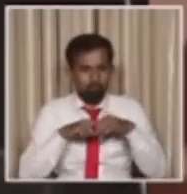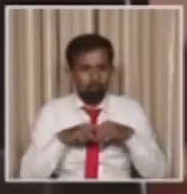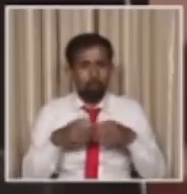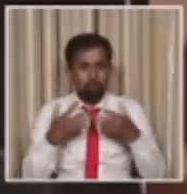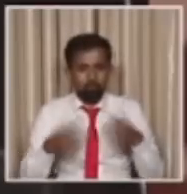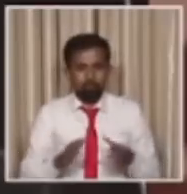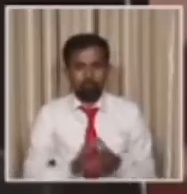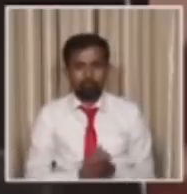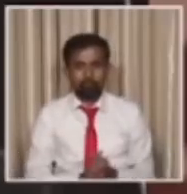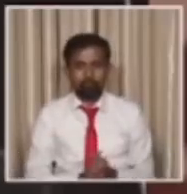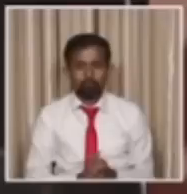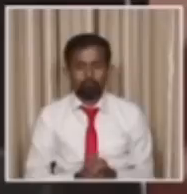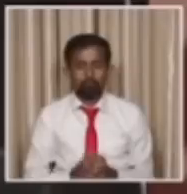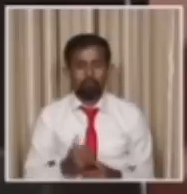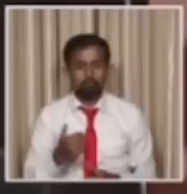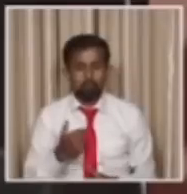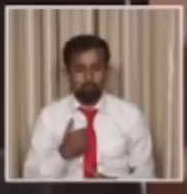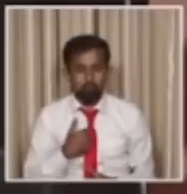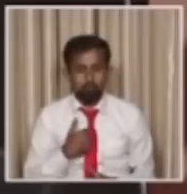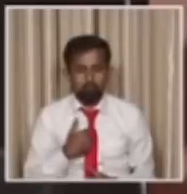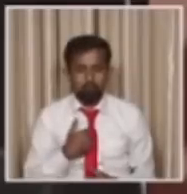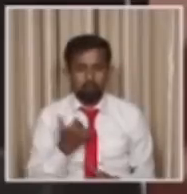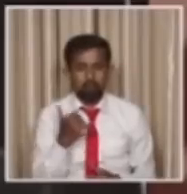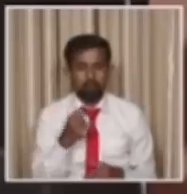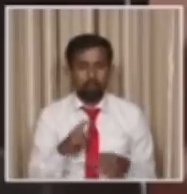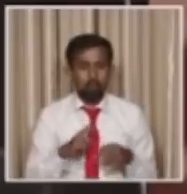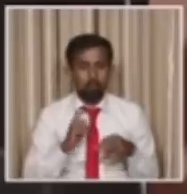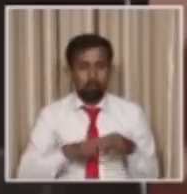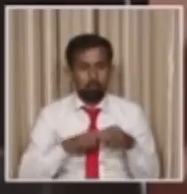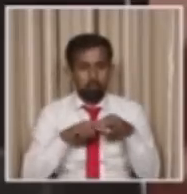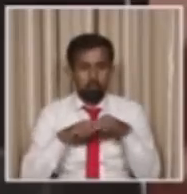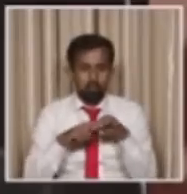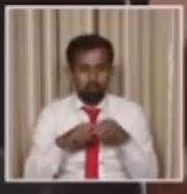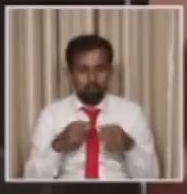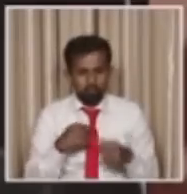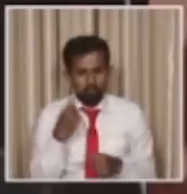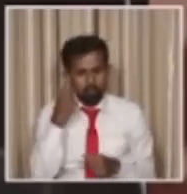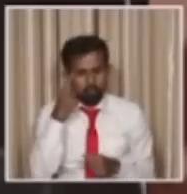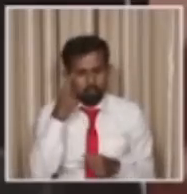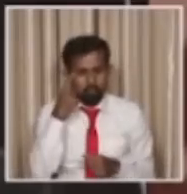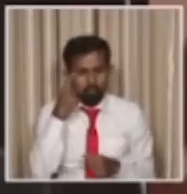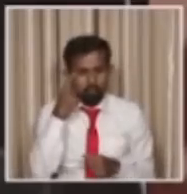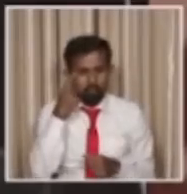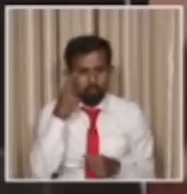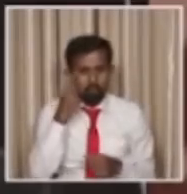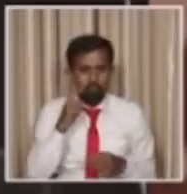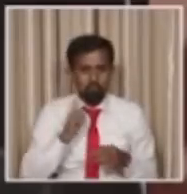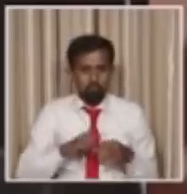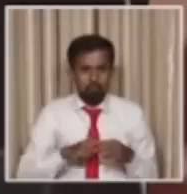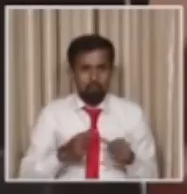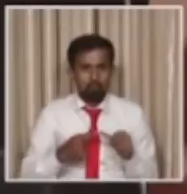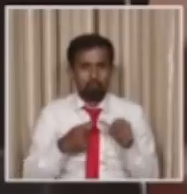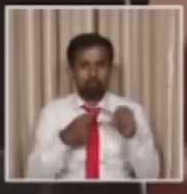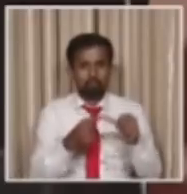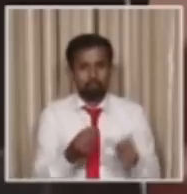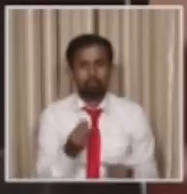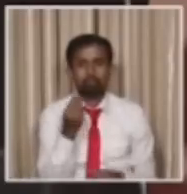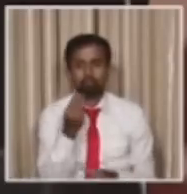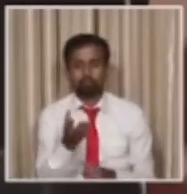මන්ත්‍රීවරුන් විසින්. මම ඒ සමහර ප්‍රශ්න මං හිතුවා ප්‍රශ්නවලට උත්තර දෙන්න.